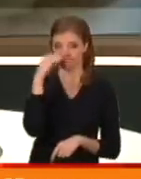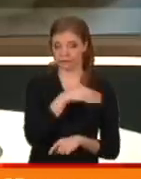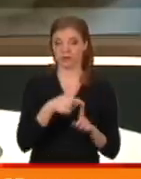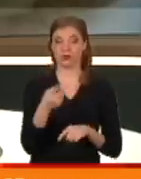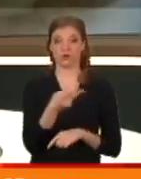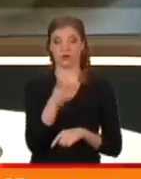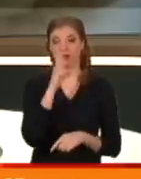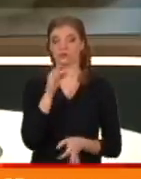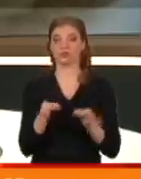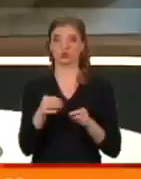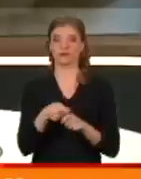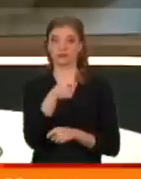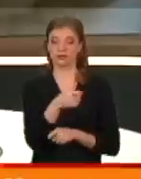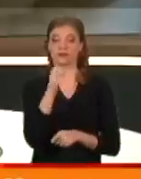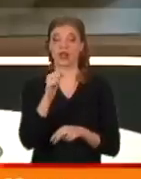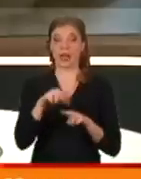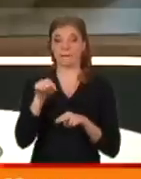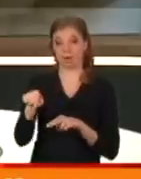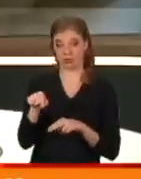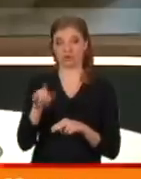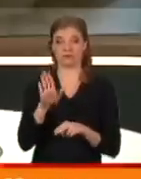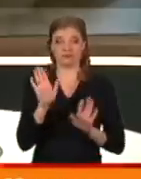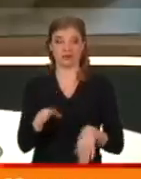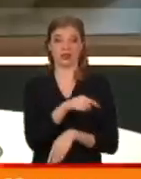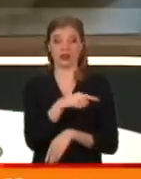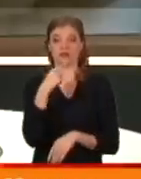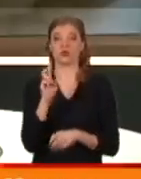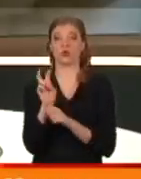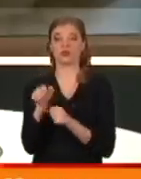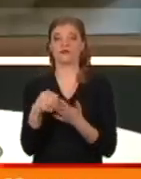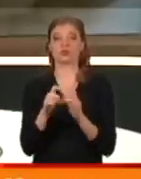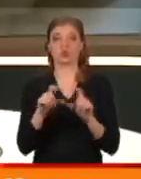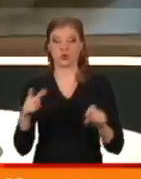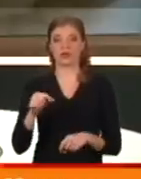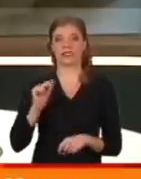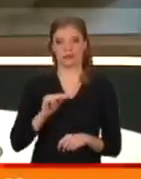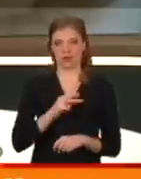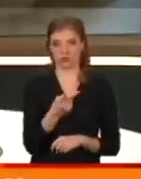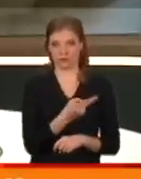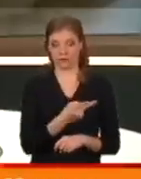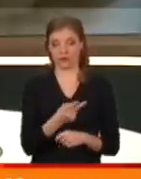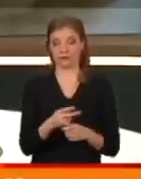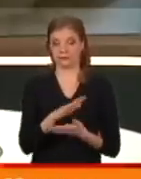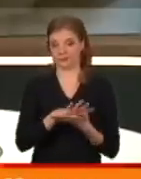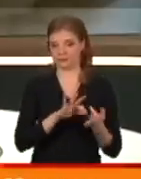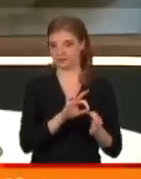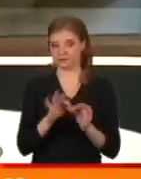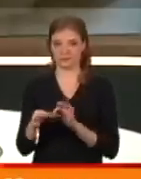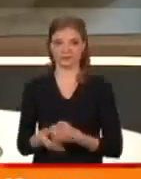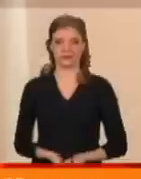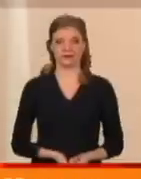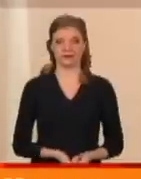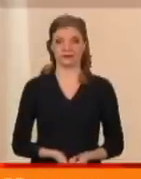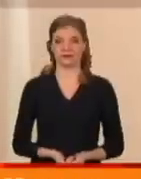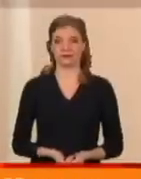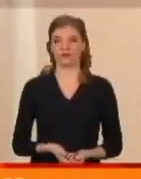обом загрожують судові позови, а патрульний у лікарні зізнається, ходив до школи, де працюють ті двоє. Юлія Лерш більше.